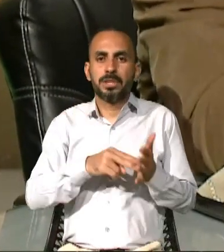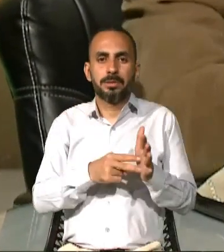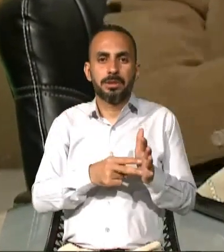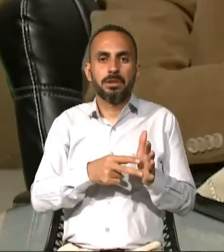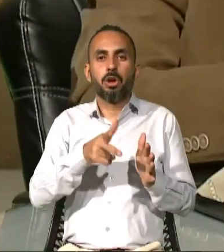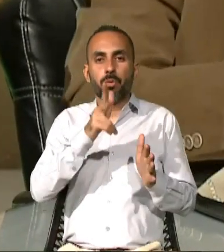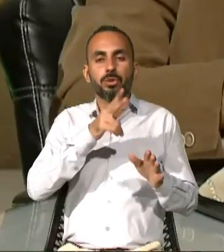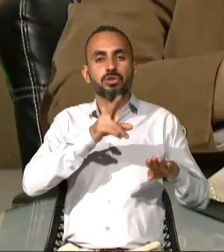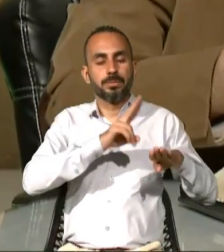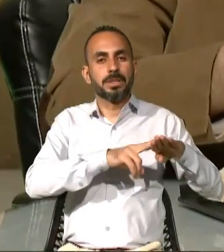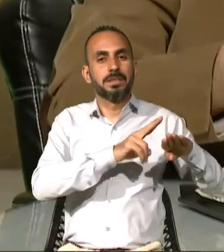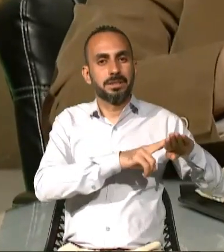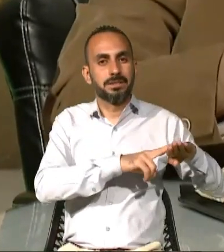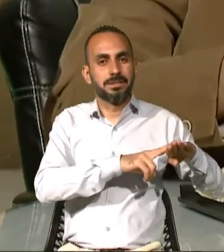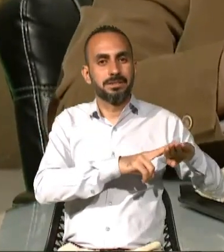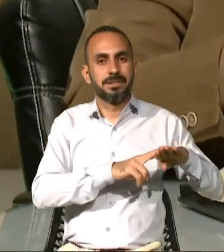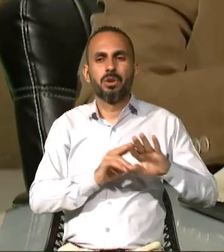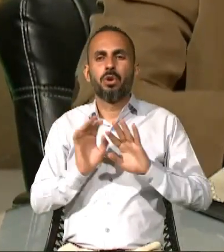ده بتاع